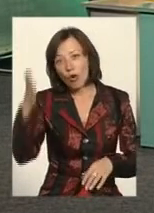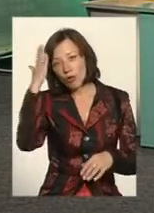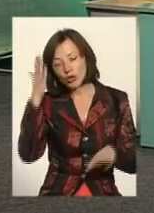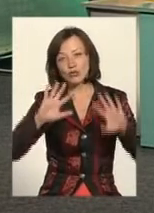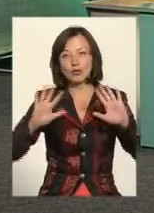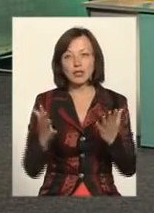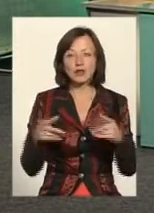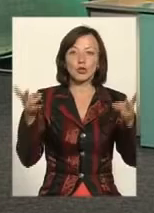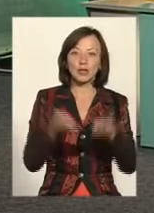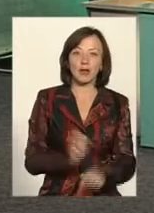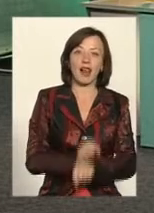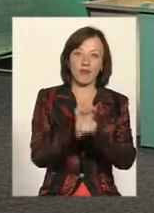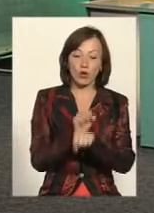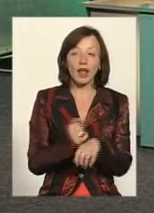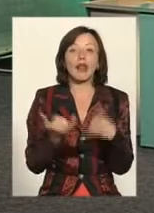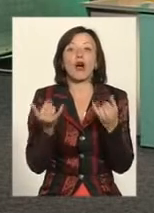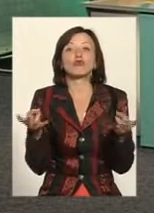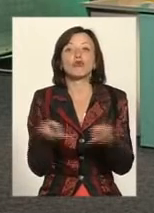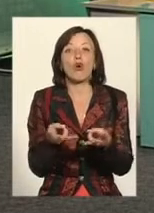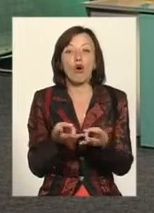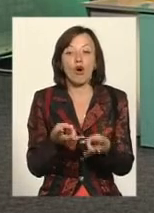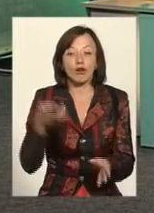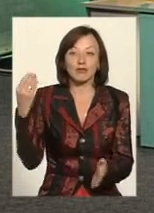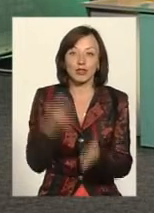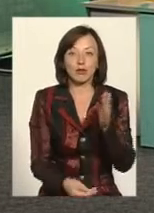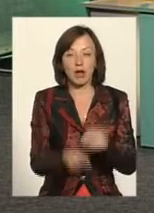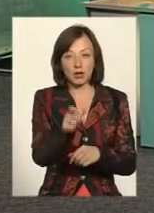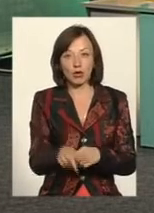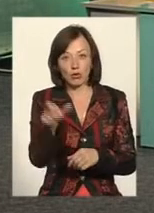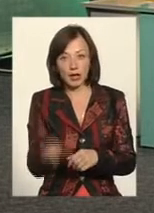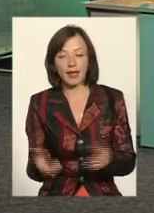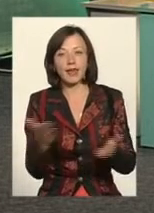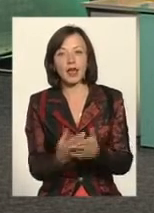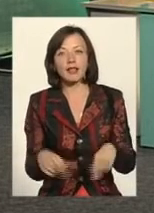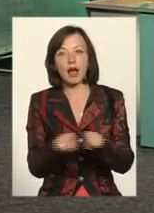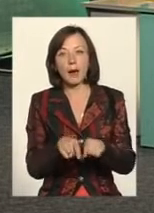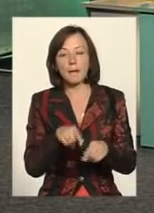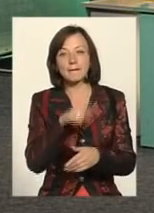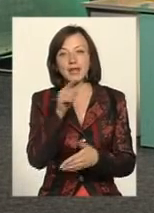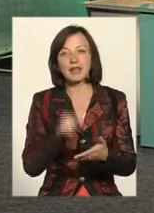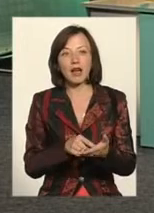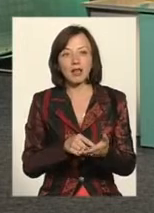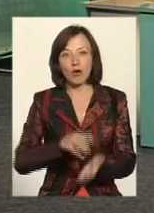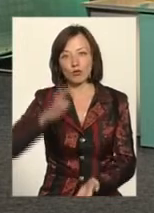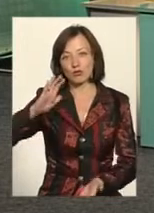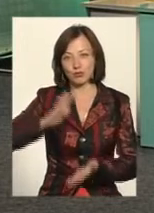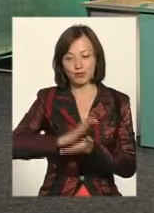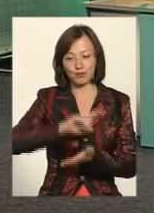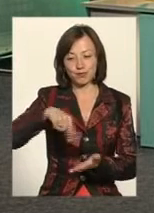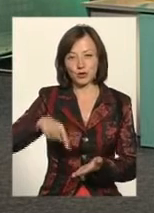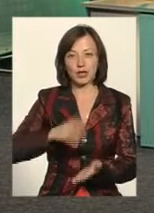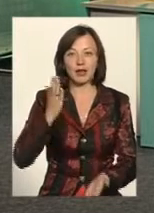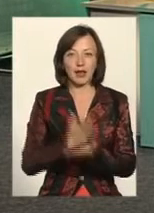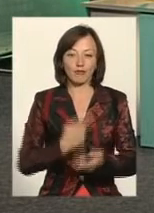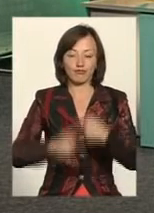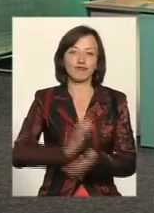так сталося, чи потрібна революція? І треба мати для чого дожимати людей? Знаєте, є таке питання, коли пружину зжимається, точка